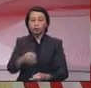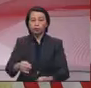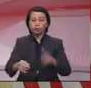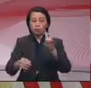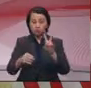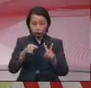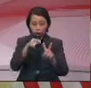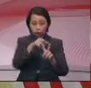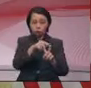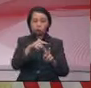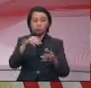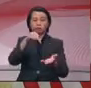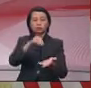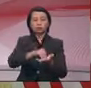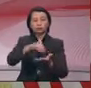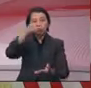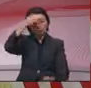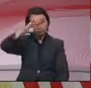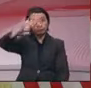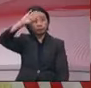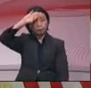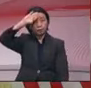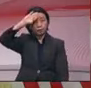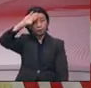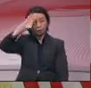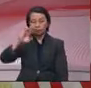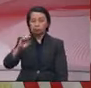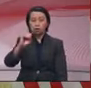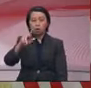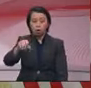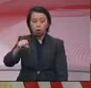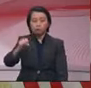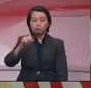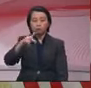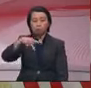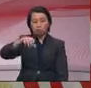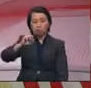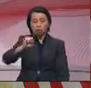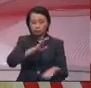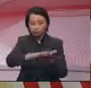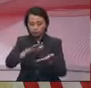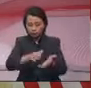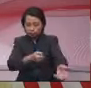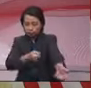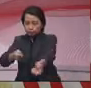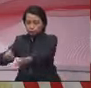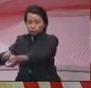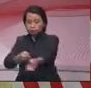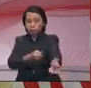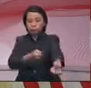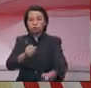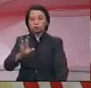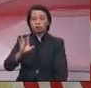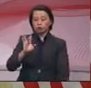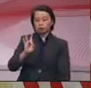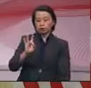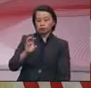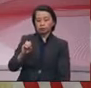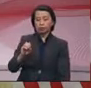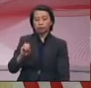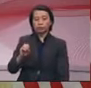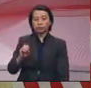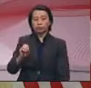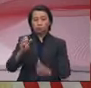2 operasi di Perlis. Op sanitasi ini telah melibatkan 80